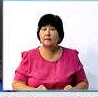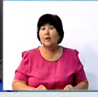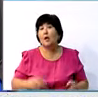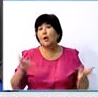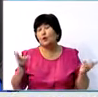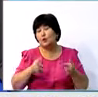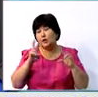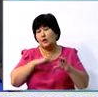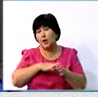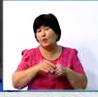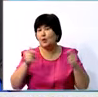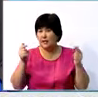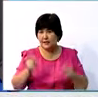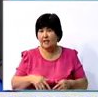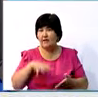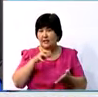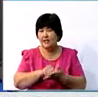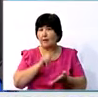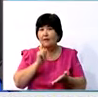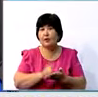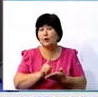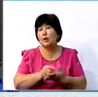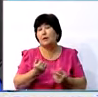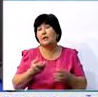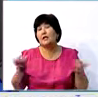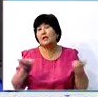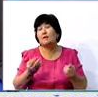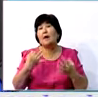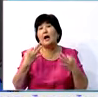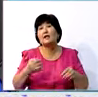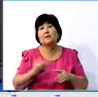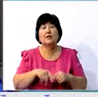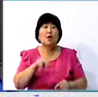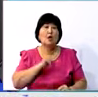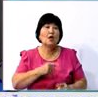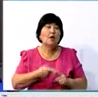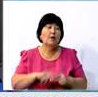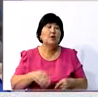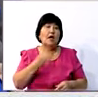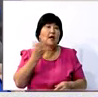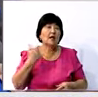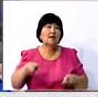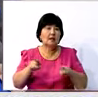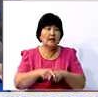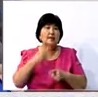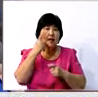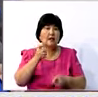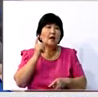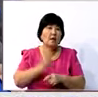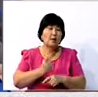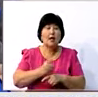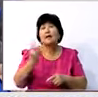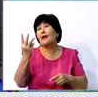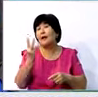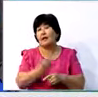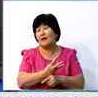Нужно рассмотреть полное соответствие занимаемой должности, при необходимости освободить от работы, потому как ранее не раз были предупреждения, это уже